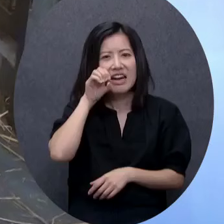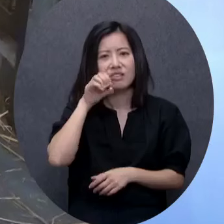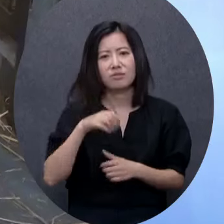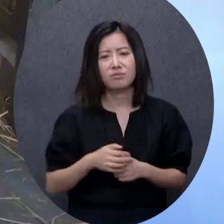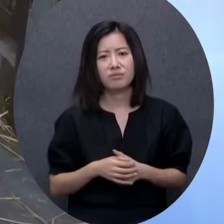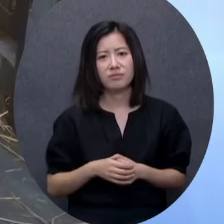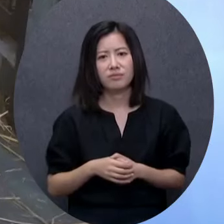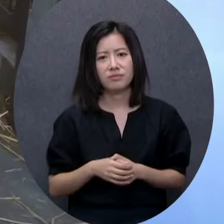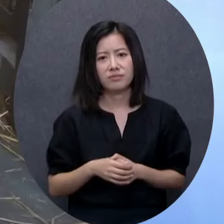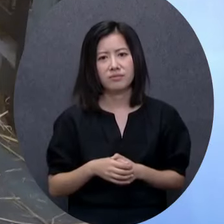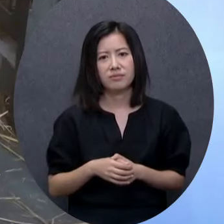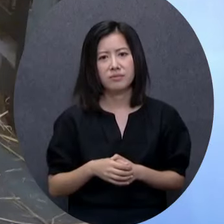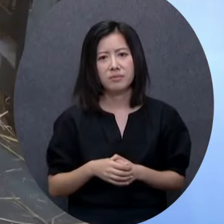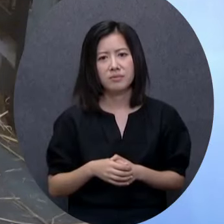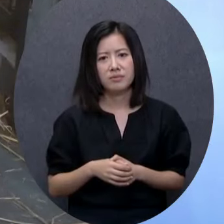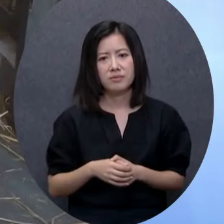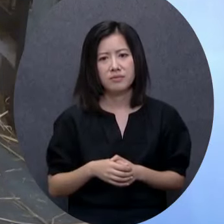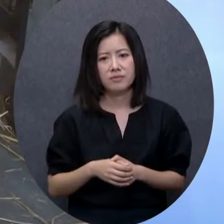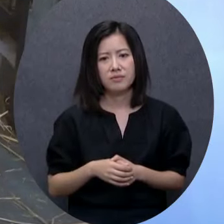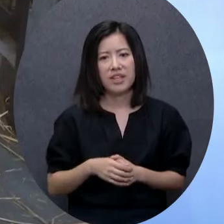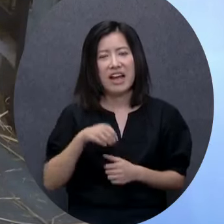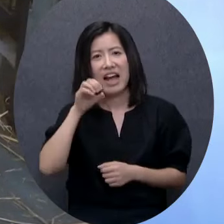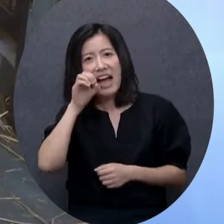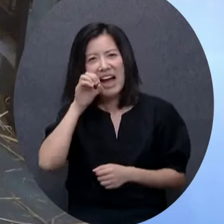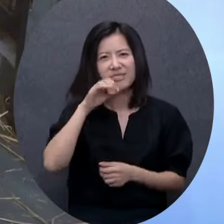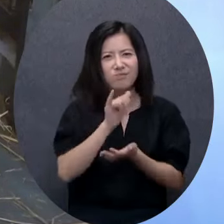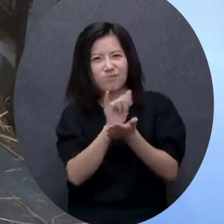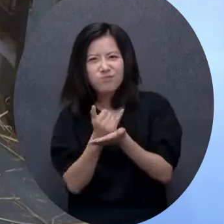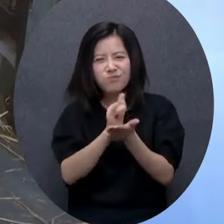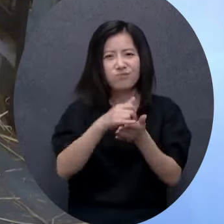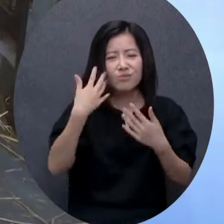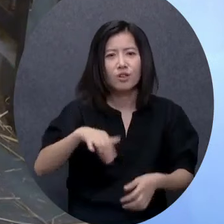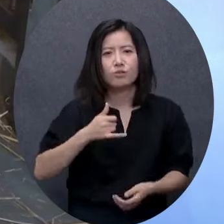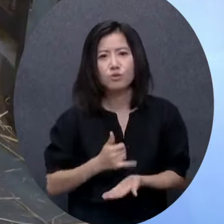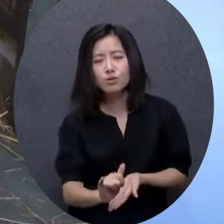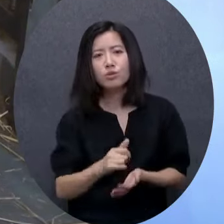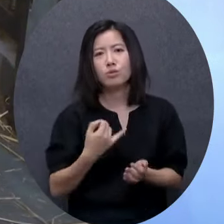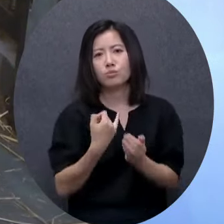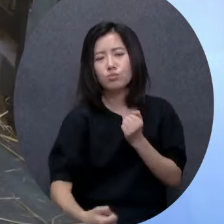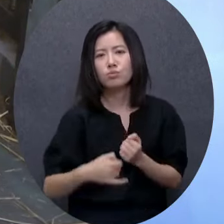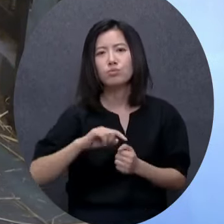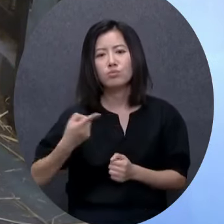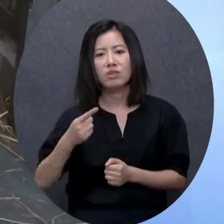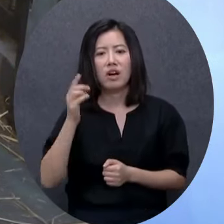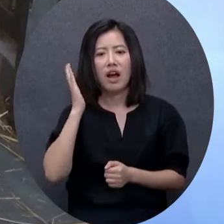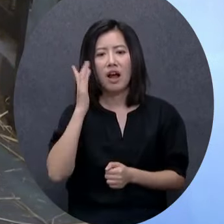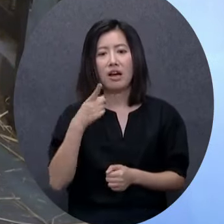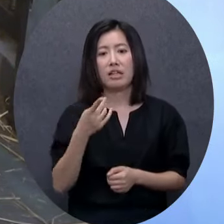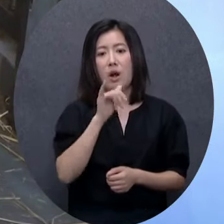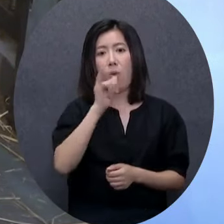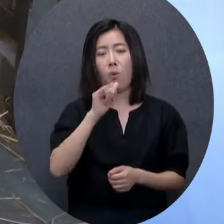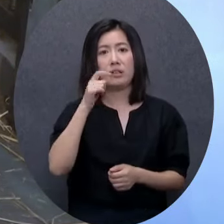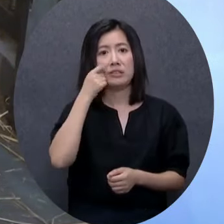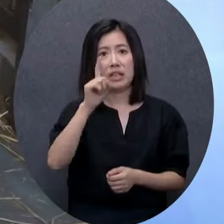扭动了一阵就顺利产子。 當日是盈盈19歲生日前一